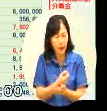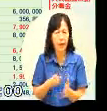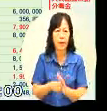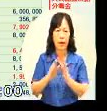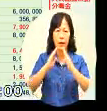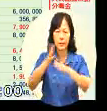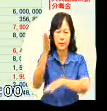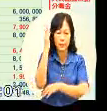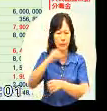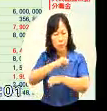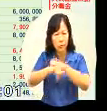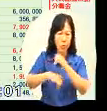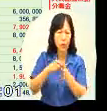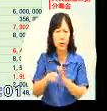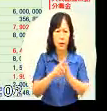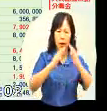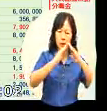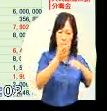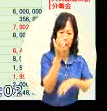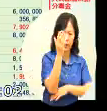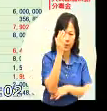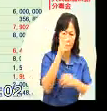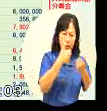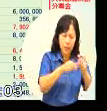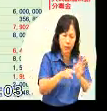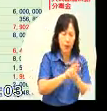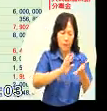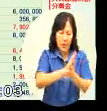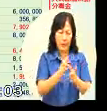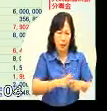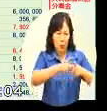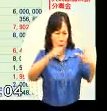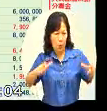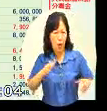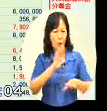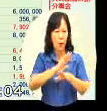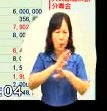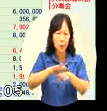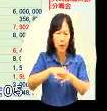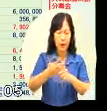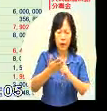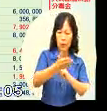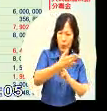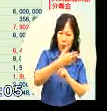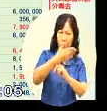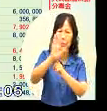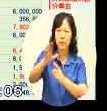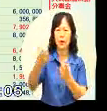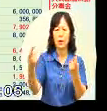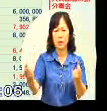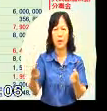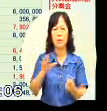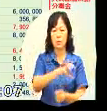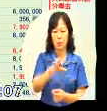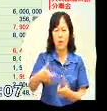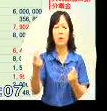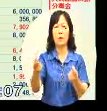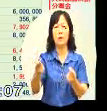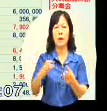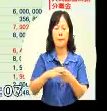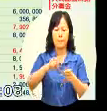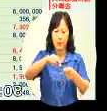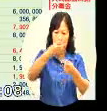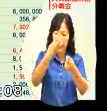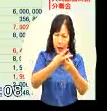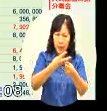府办活动呢，议会搞得更大。市政府办元旦升旗，议会也办。我这个是103年